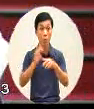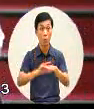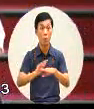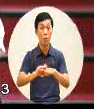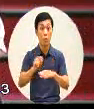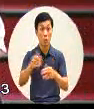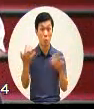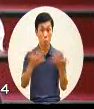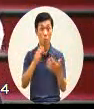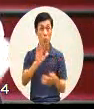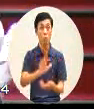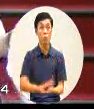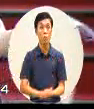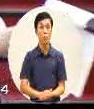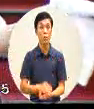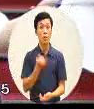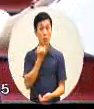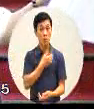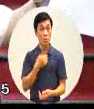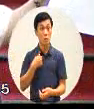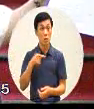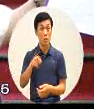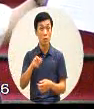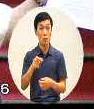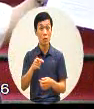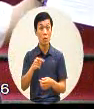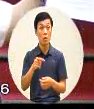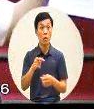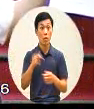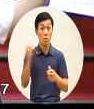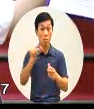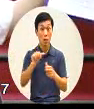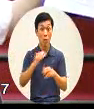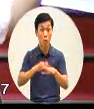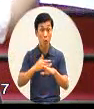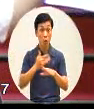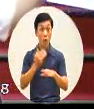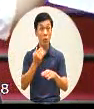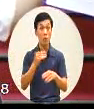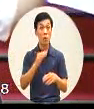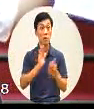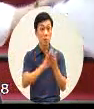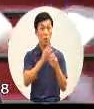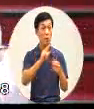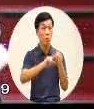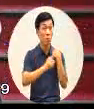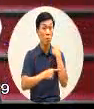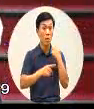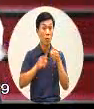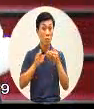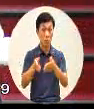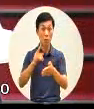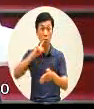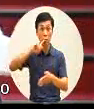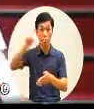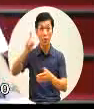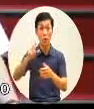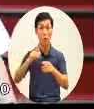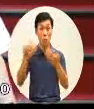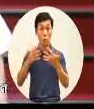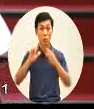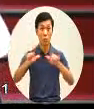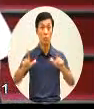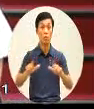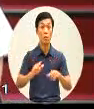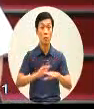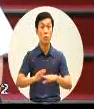有问题的。有可能啦吼，有追无追无定啦，到时起诉起来问题就大啊。我希望讲